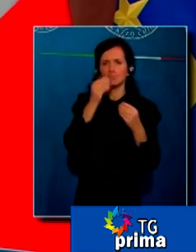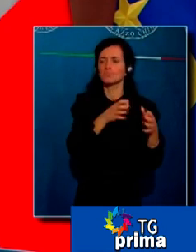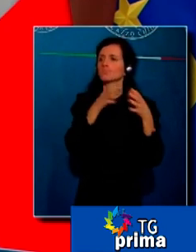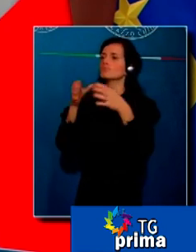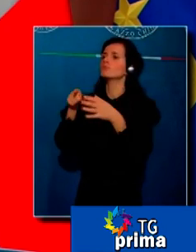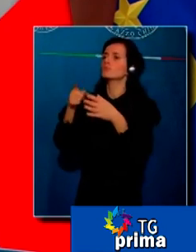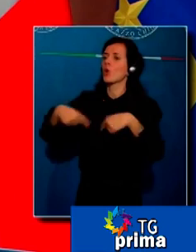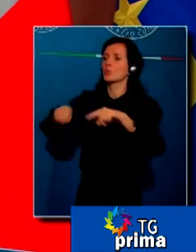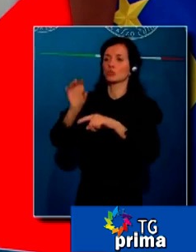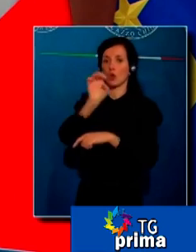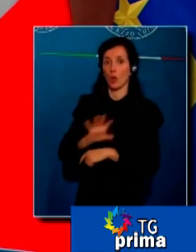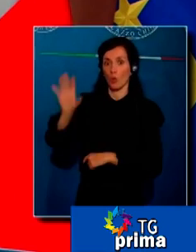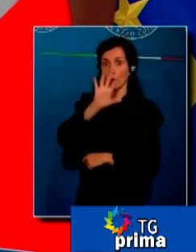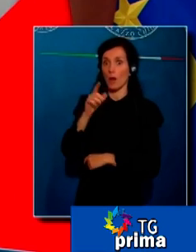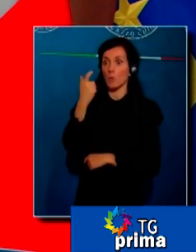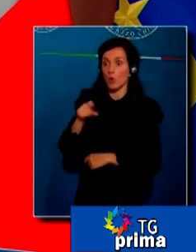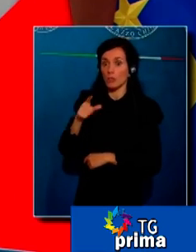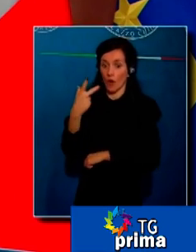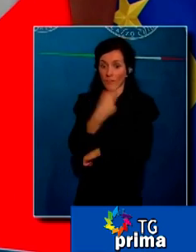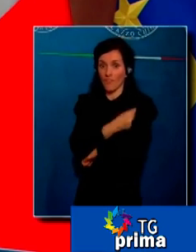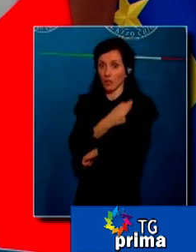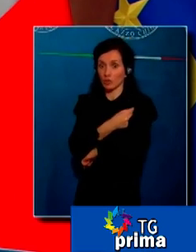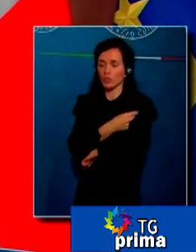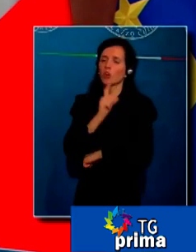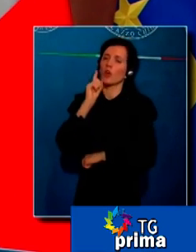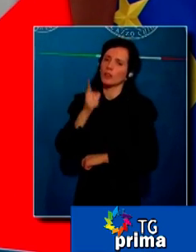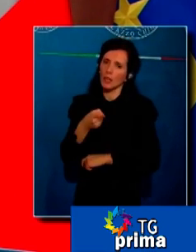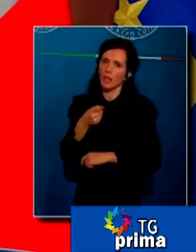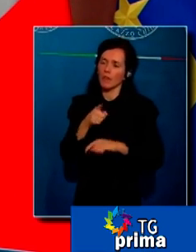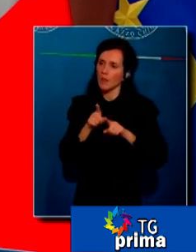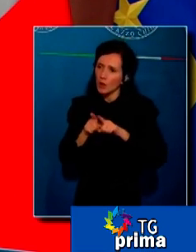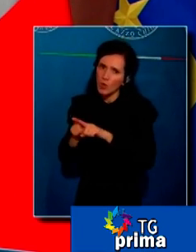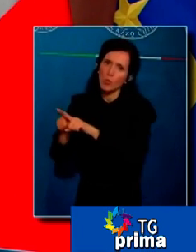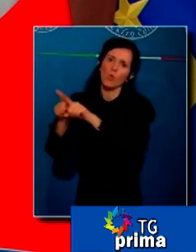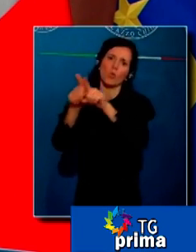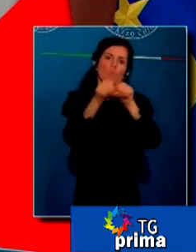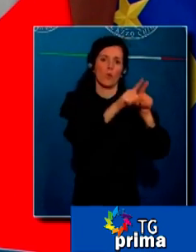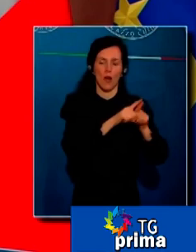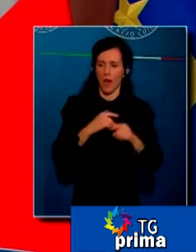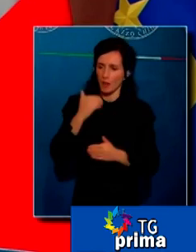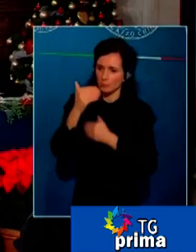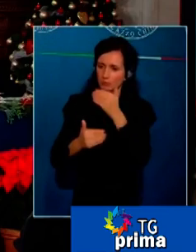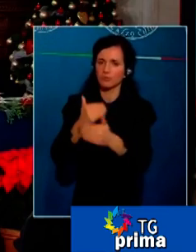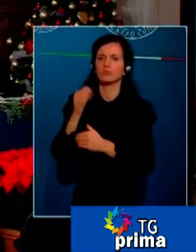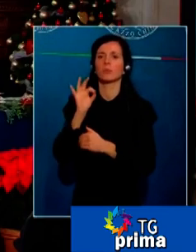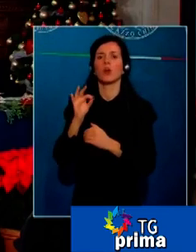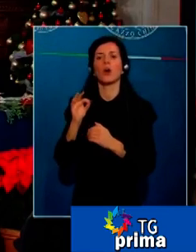dei vaccini fosse necessario muoversi all'unisono sul fronte compatto, quindi